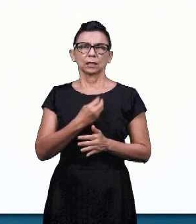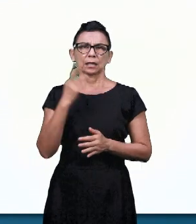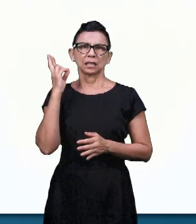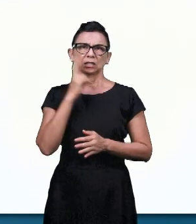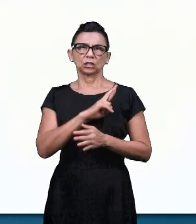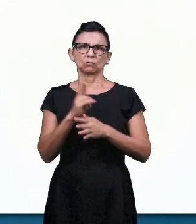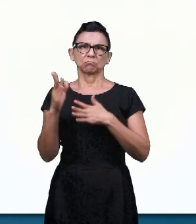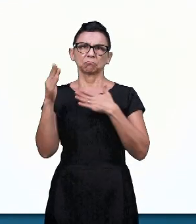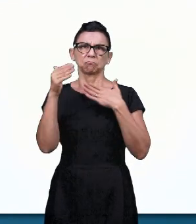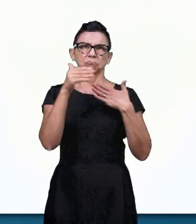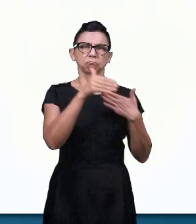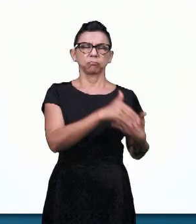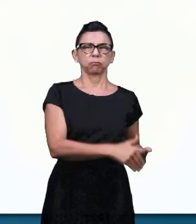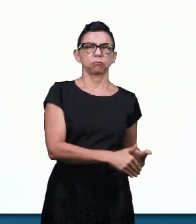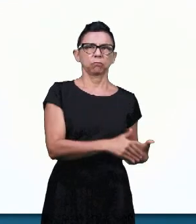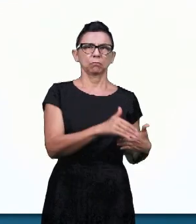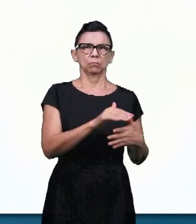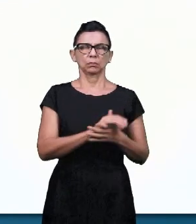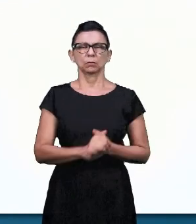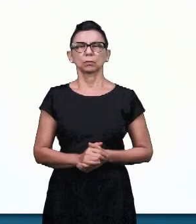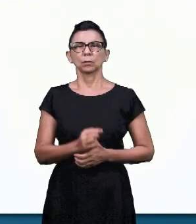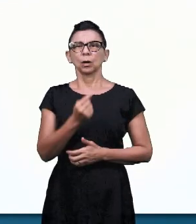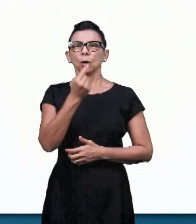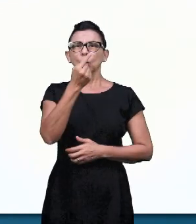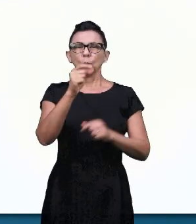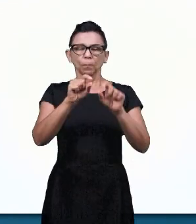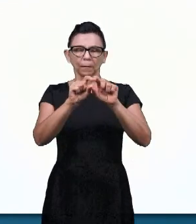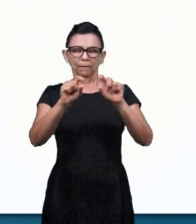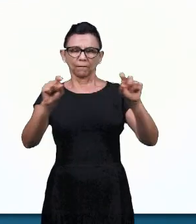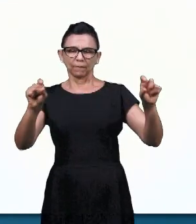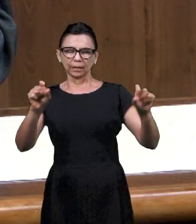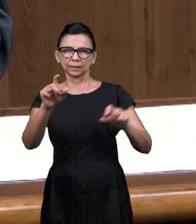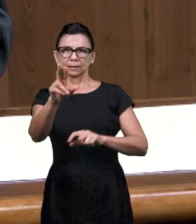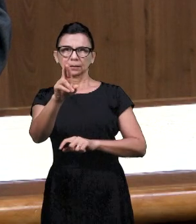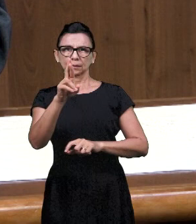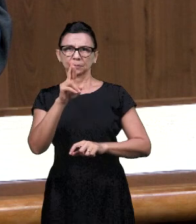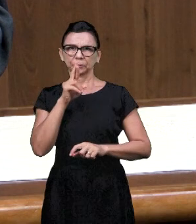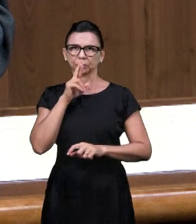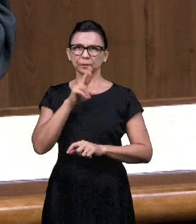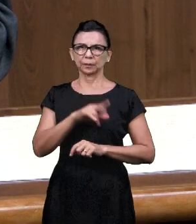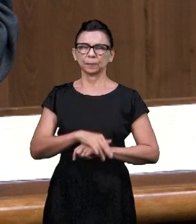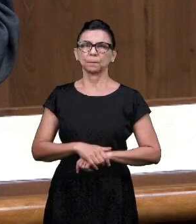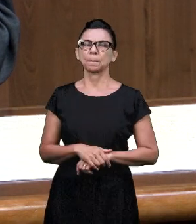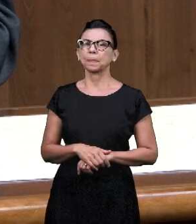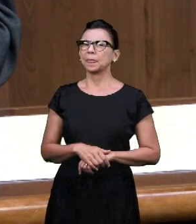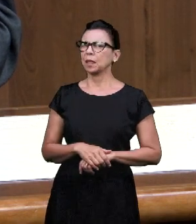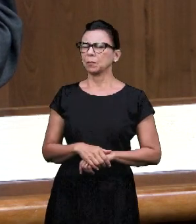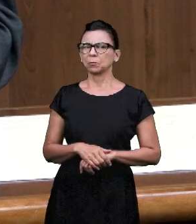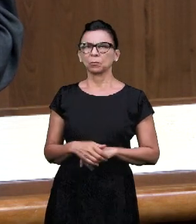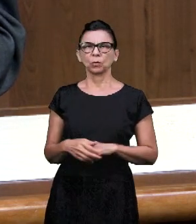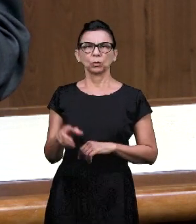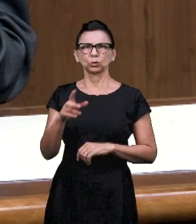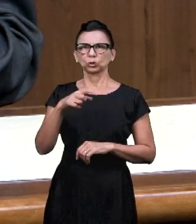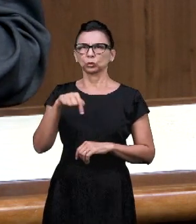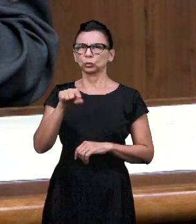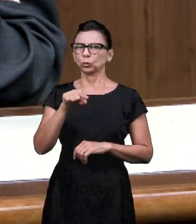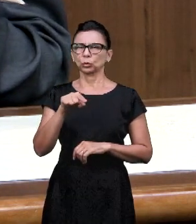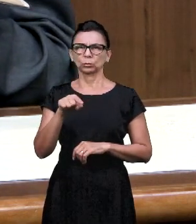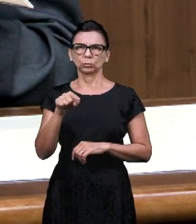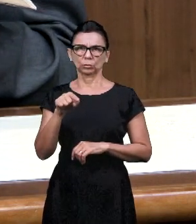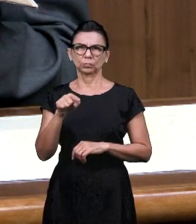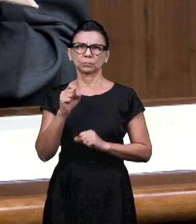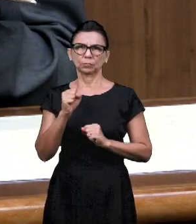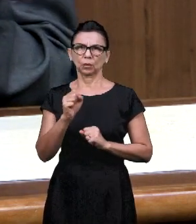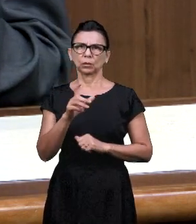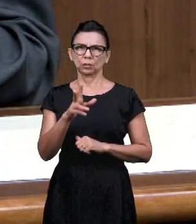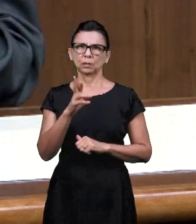phrase. Cette question doit être répondue par toute l'Église. Et afin de répondre à cette question, nous allons compter avec la